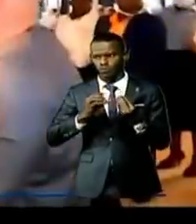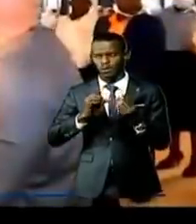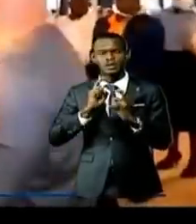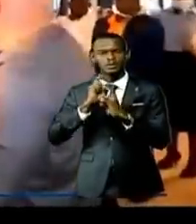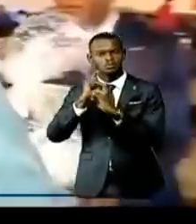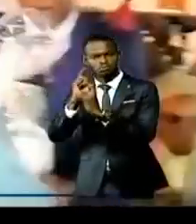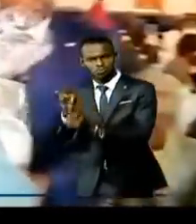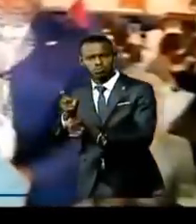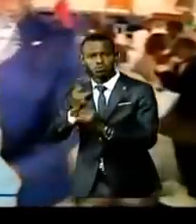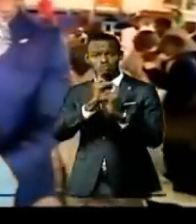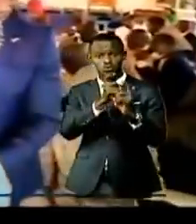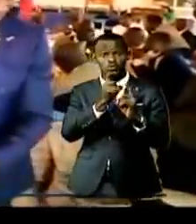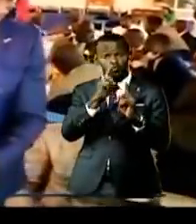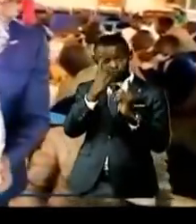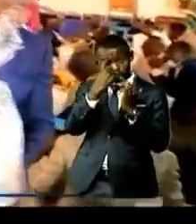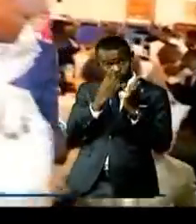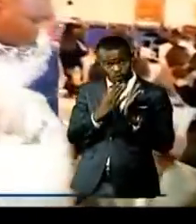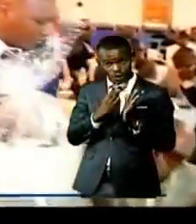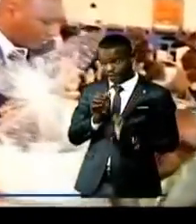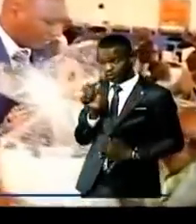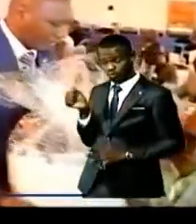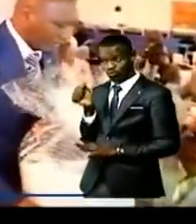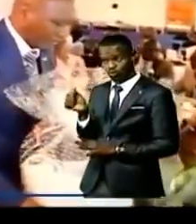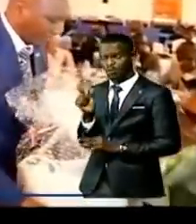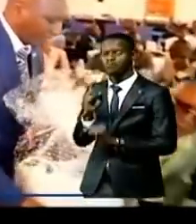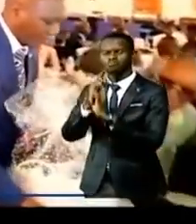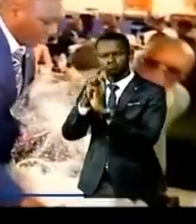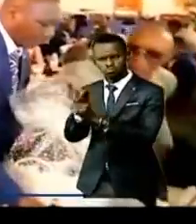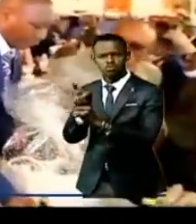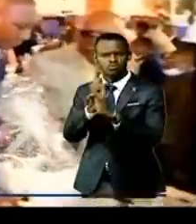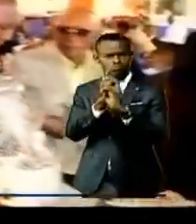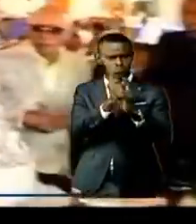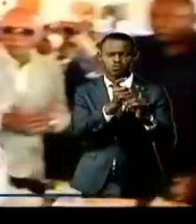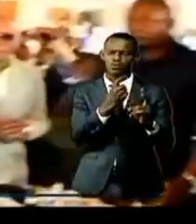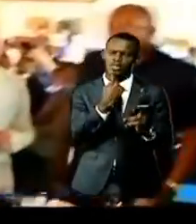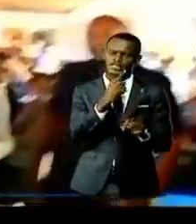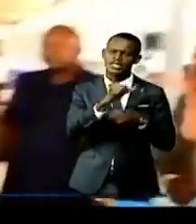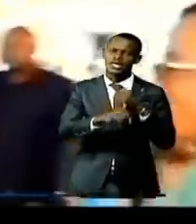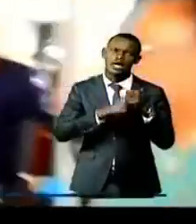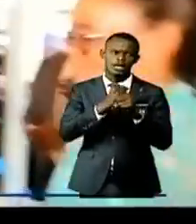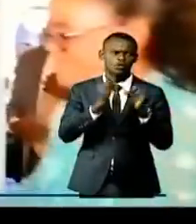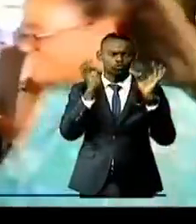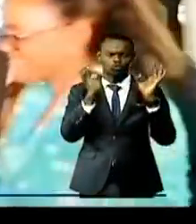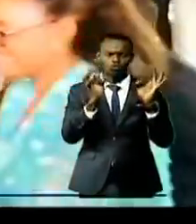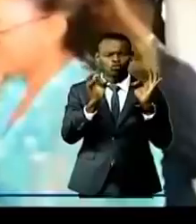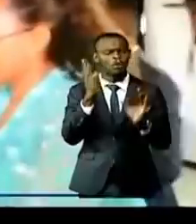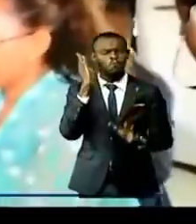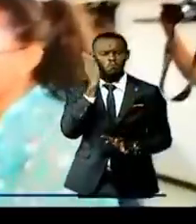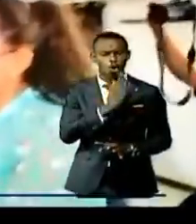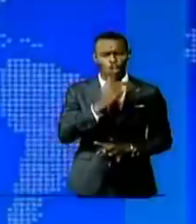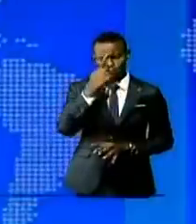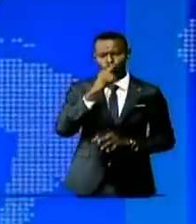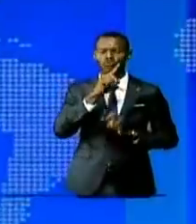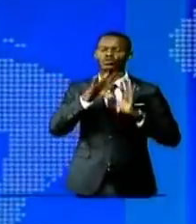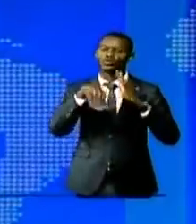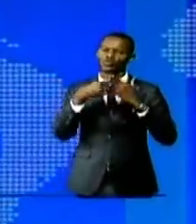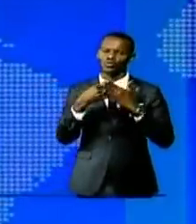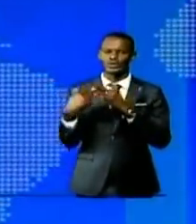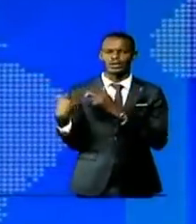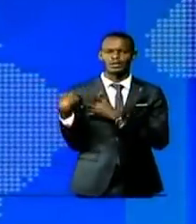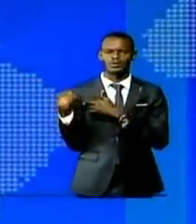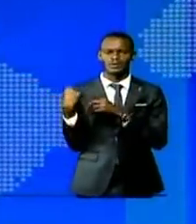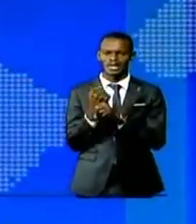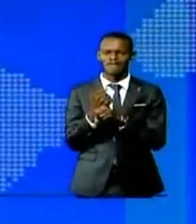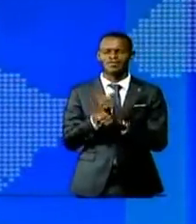intérimaire du Lualaba, qui a souhaité une heureuse et bonne année à tous ses invités ainsi qu'à leurs familles respectives.